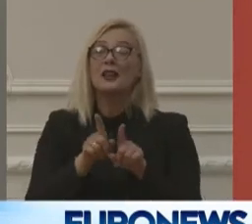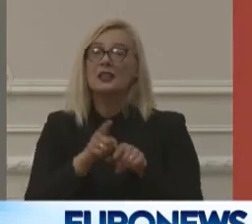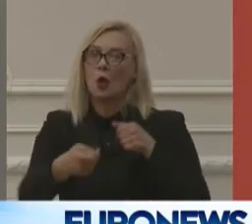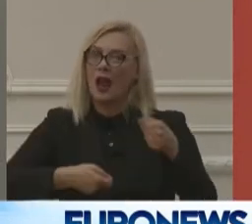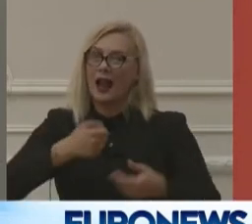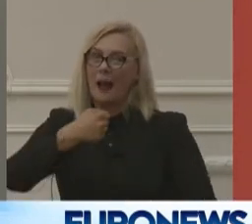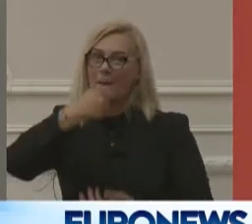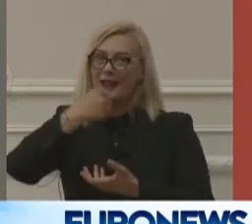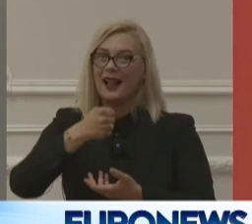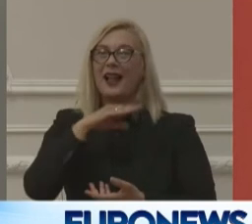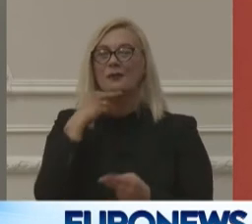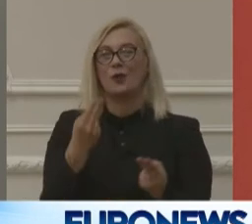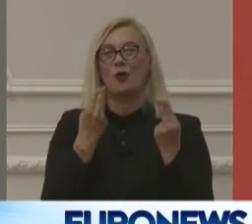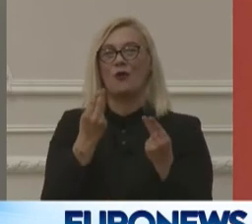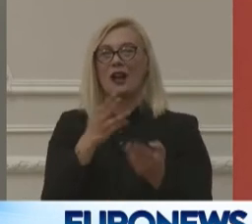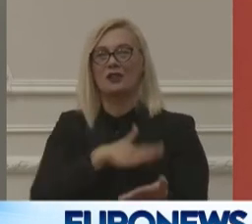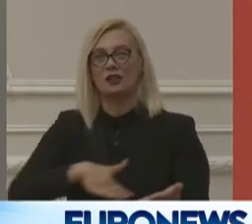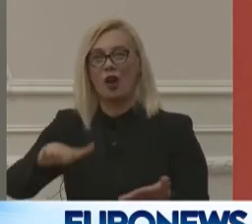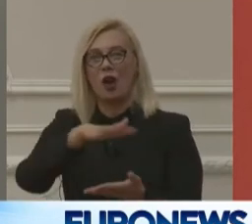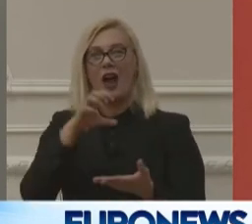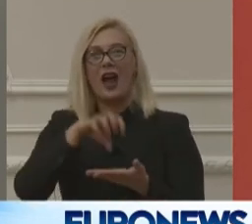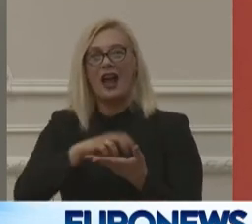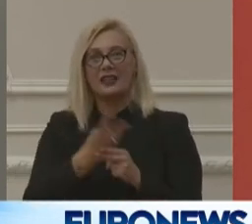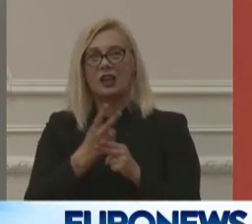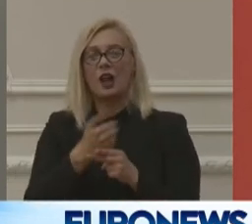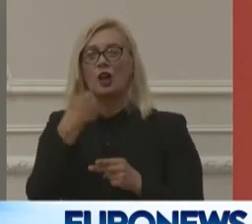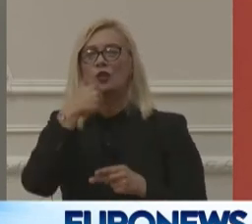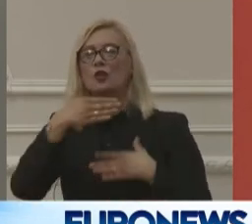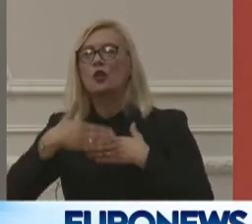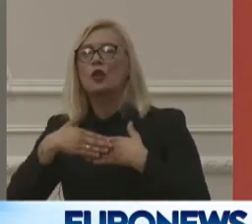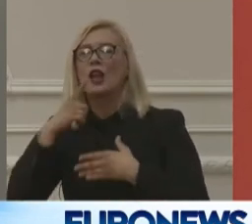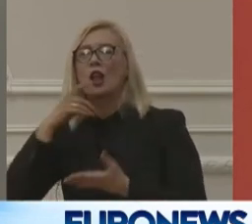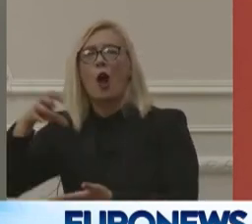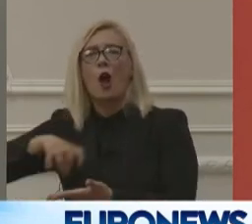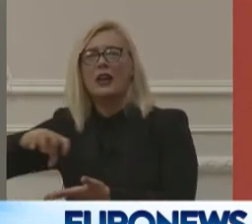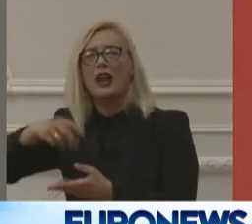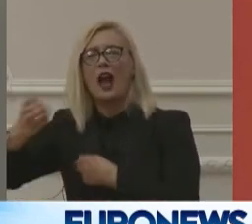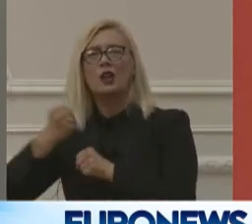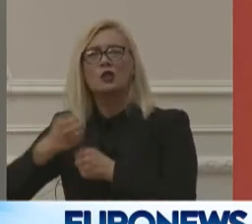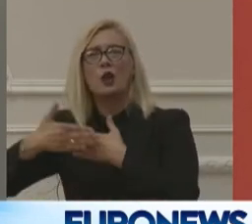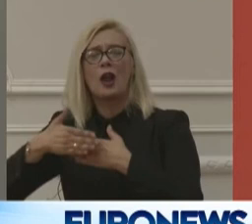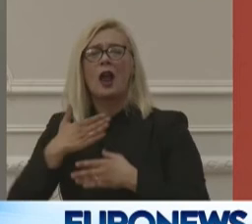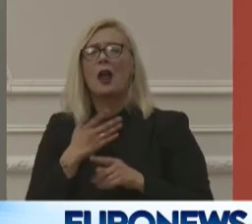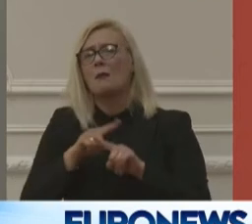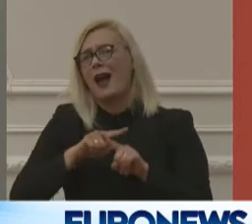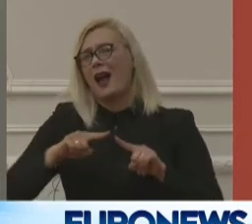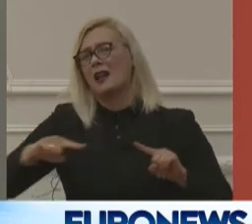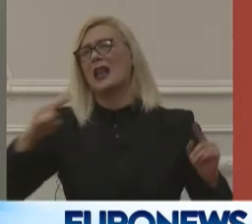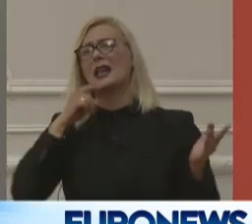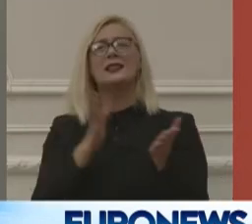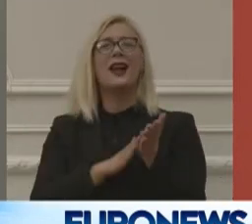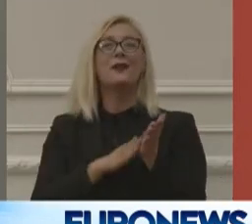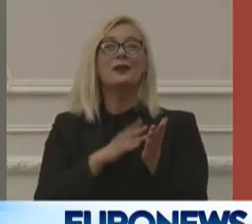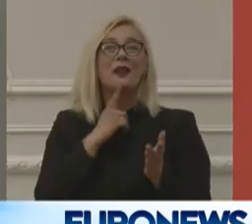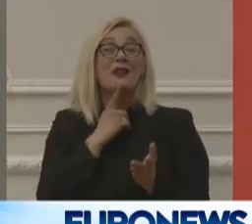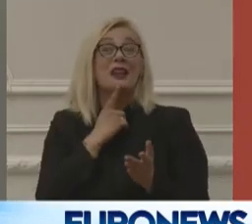udhëtarëve dhe kapitalit. Kjo është me rëndësi jashtëzakonisht të madhe për tërë rajonin, ndërsa sa i përket bashkëpunimit rajonal, ka një varkë